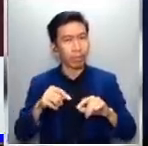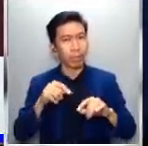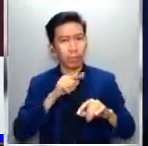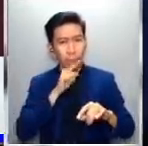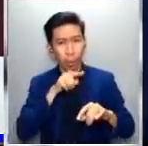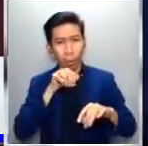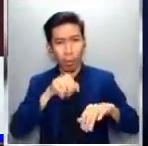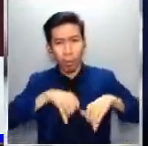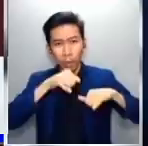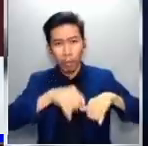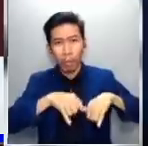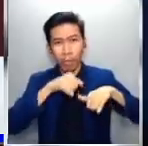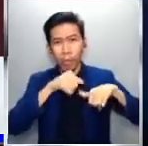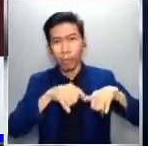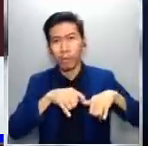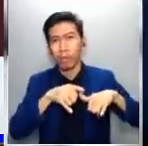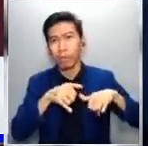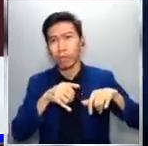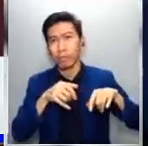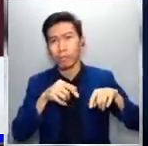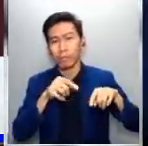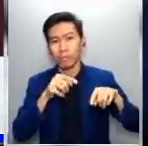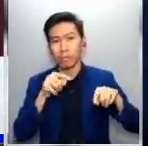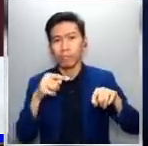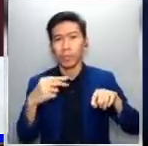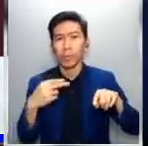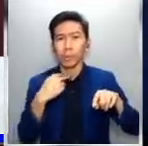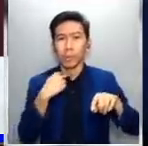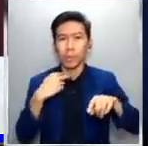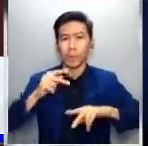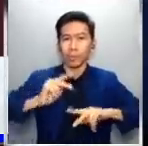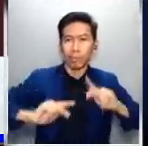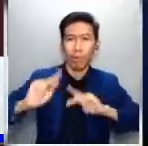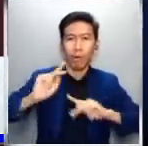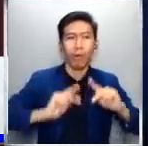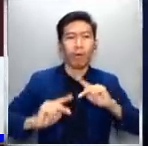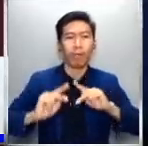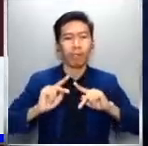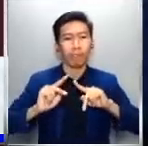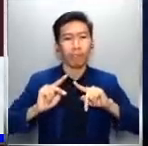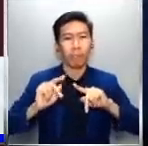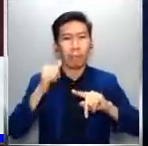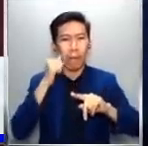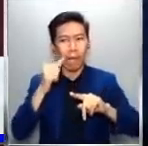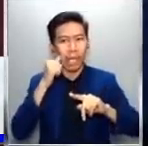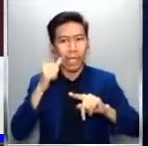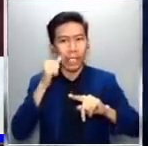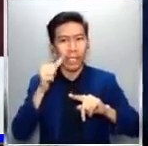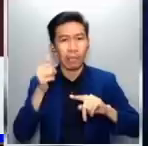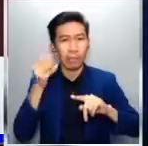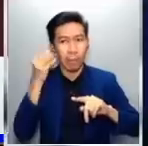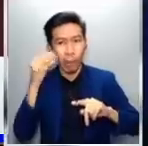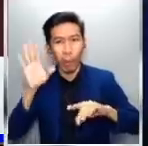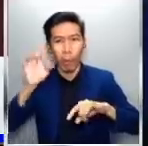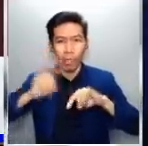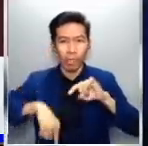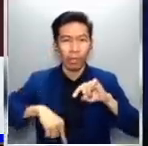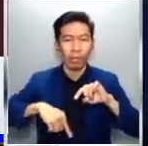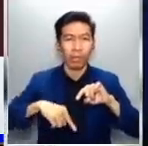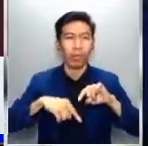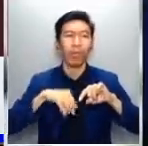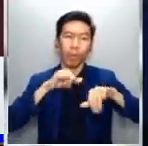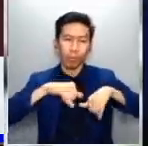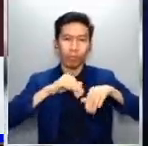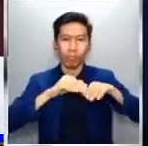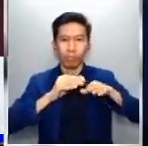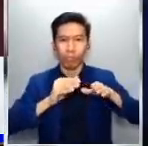yung mga stranded individual na babae namin kasi walang mauwian. Kaya doon sila. Ibang